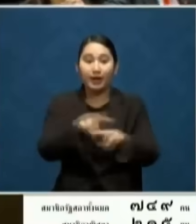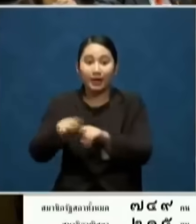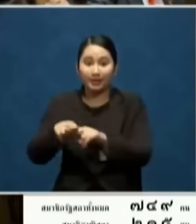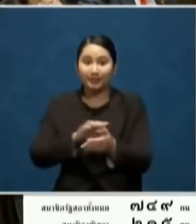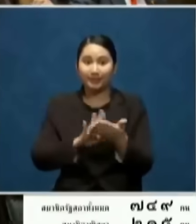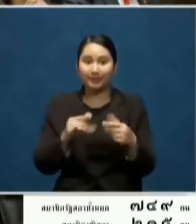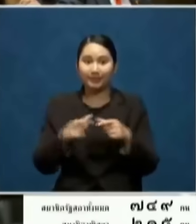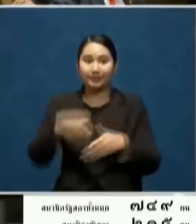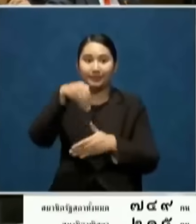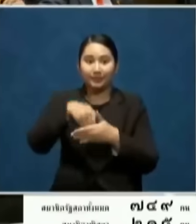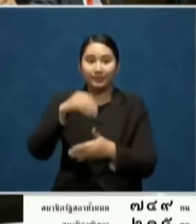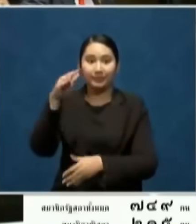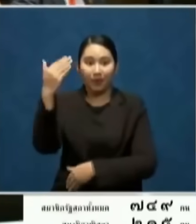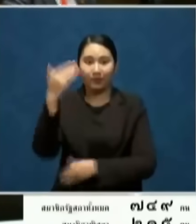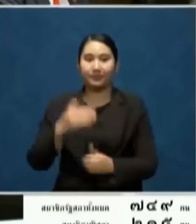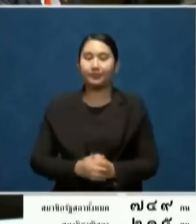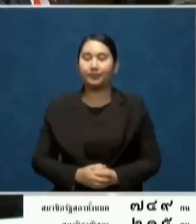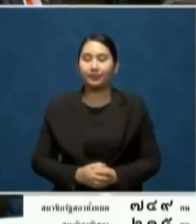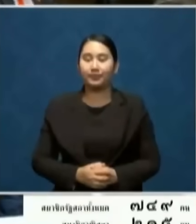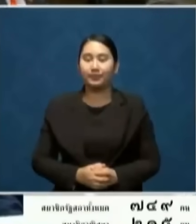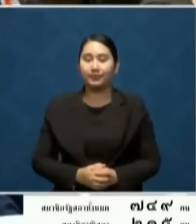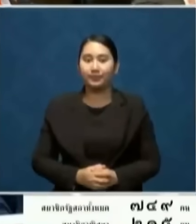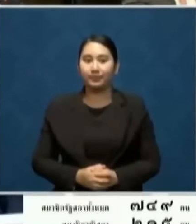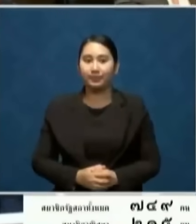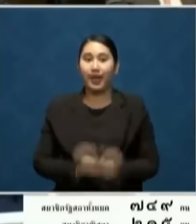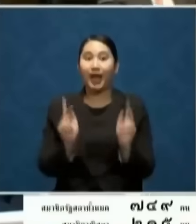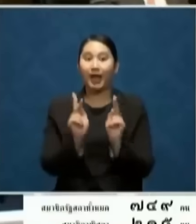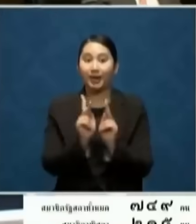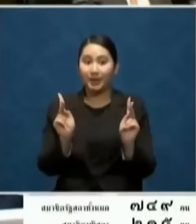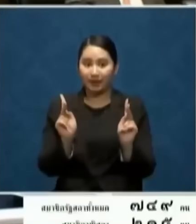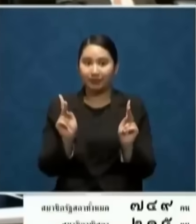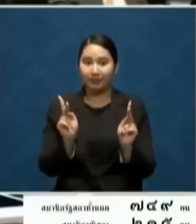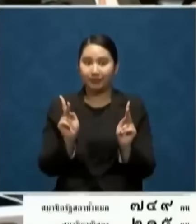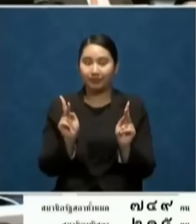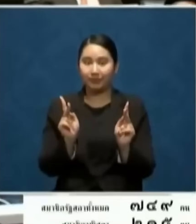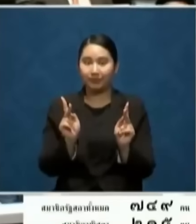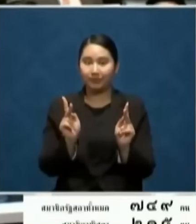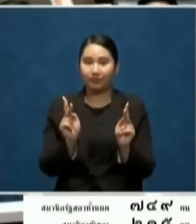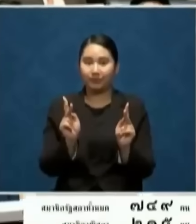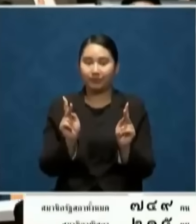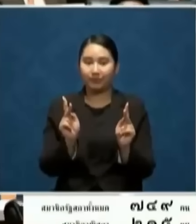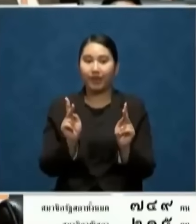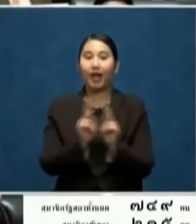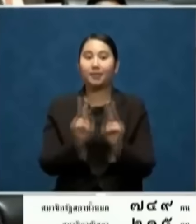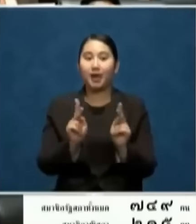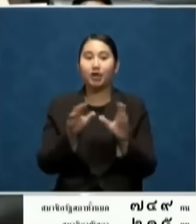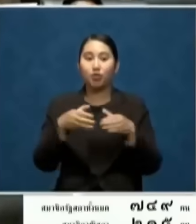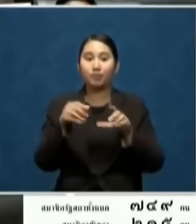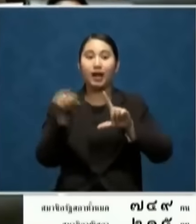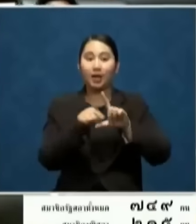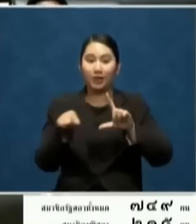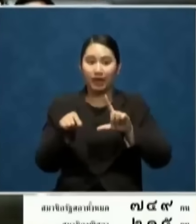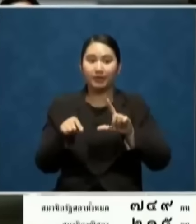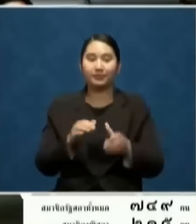เนี่ยลาประชุมไปถึง33คนนะคะในการประชุมรัฐสภาครั้งที่1สมัยสามัญประจ